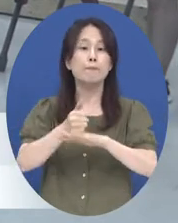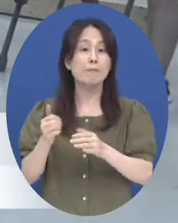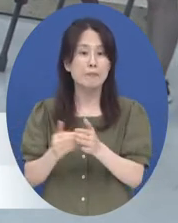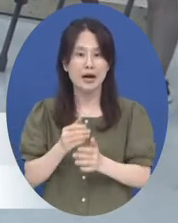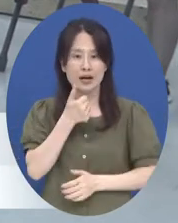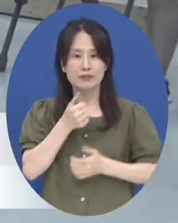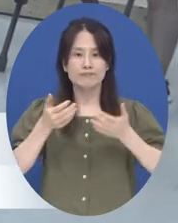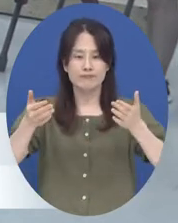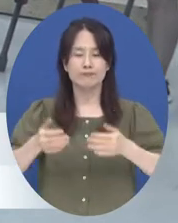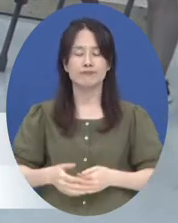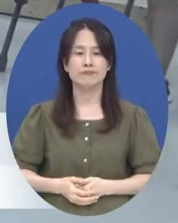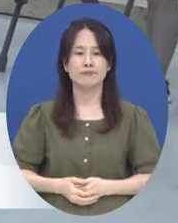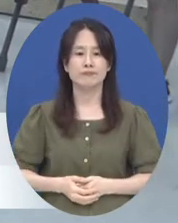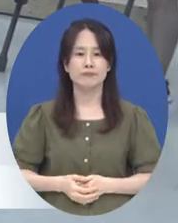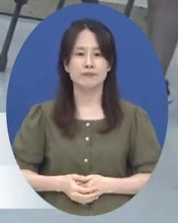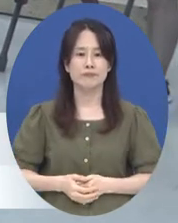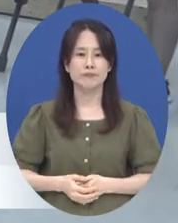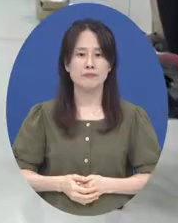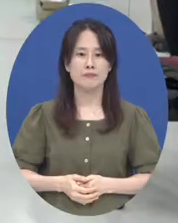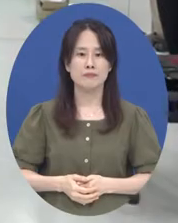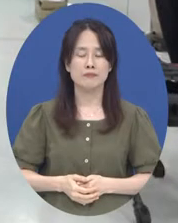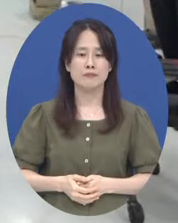보도에 최창순 기자입니다.